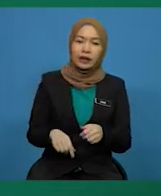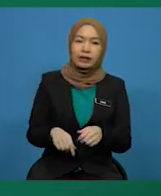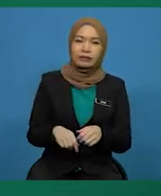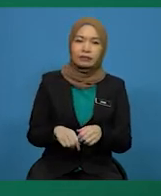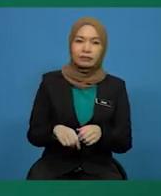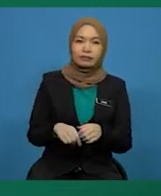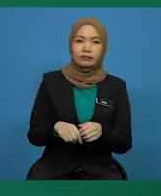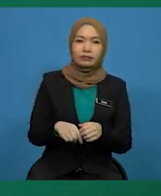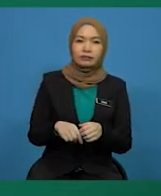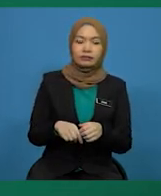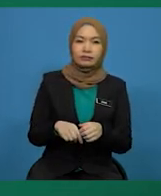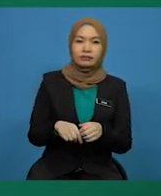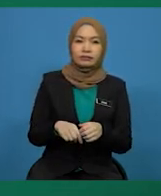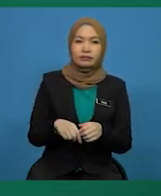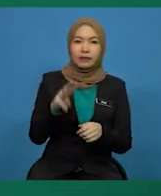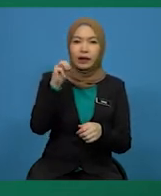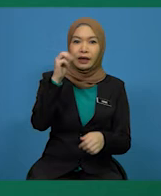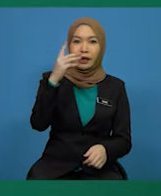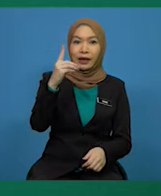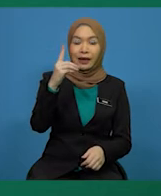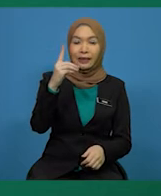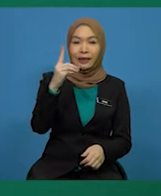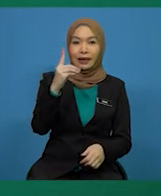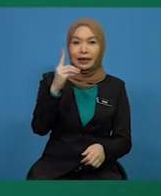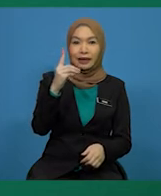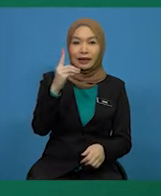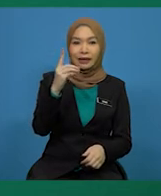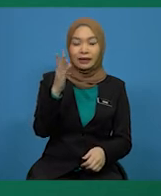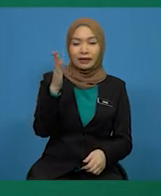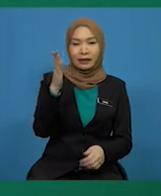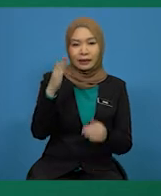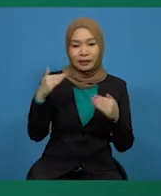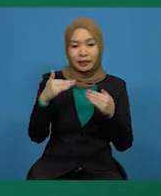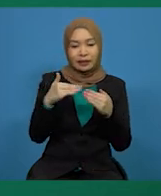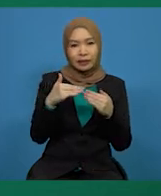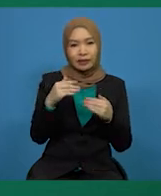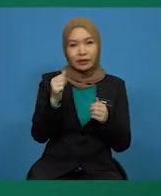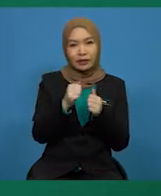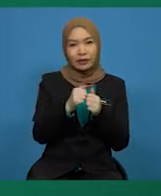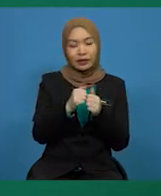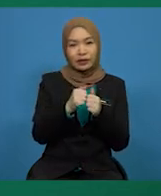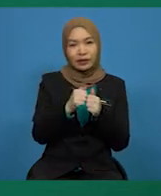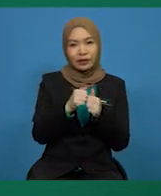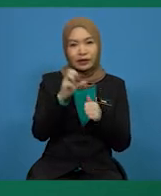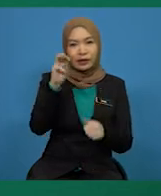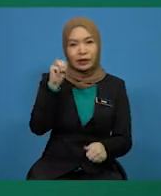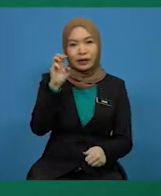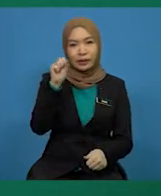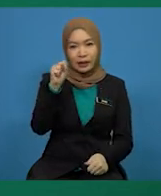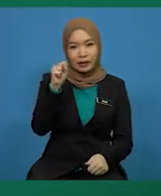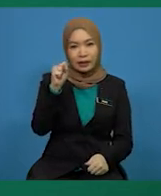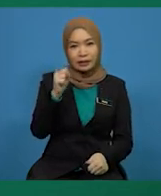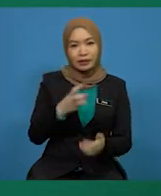E0 apabila keluk MD bersilang dengan keluk MS pada kadar bunga R0 dan kuantiti